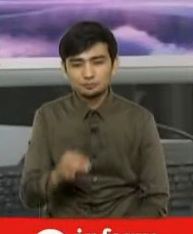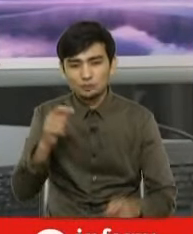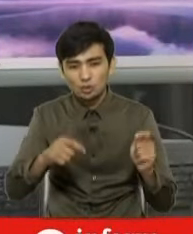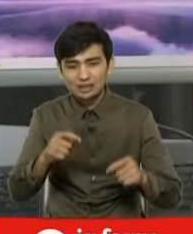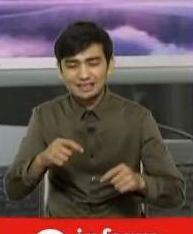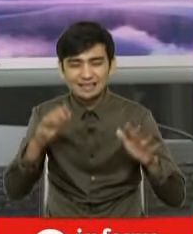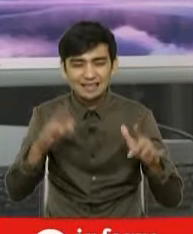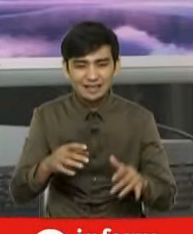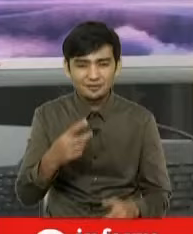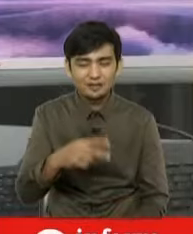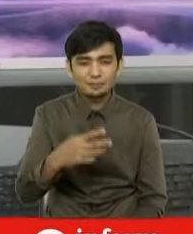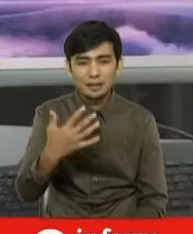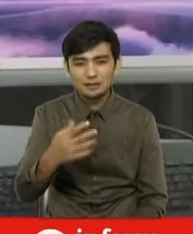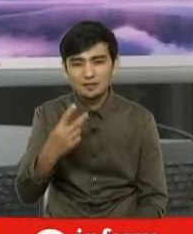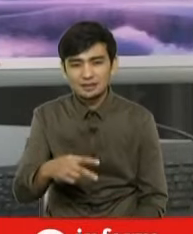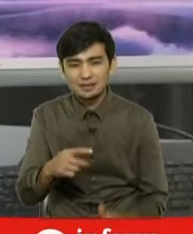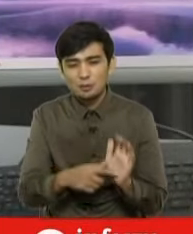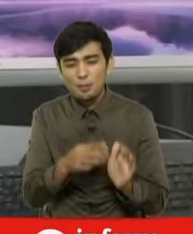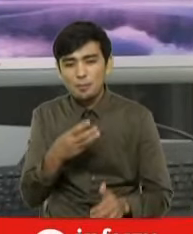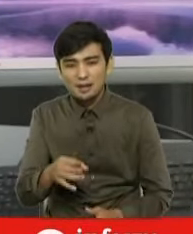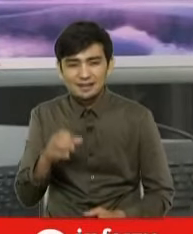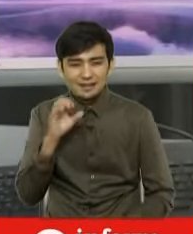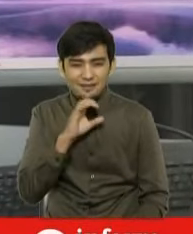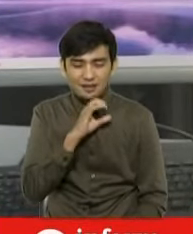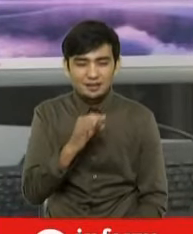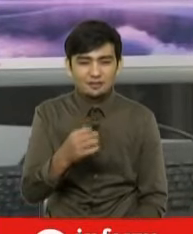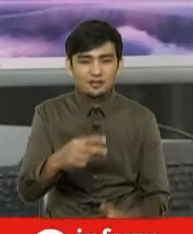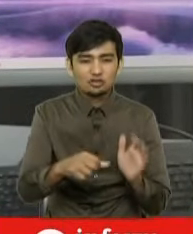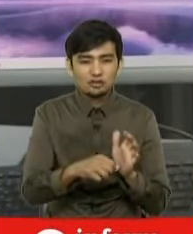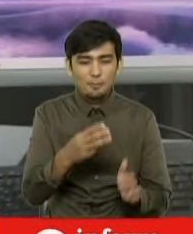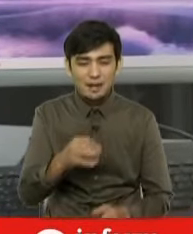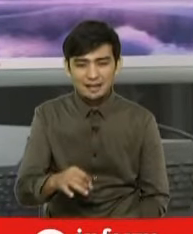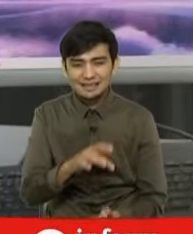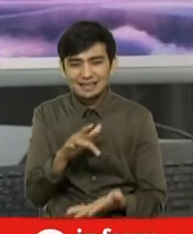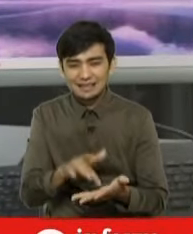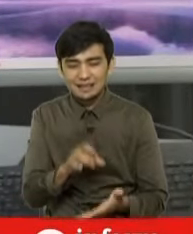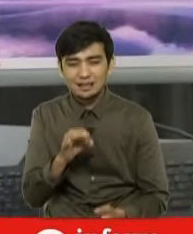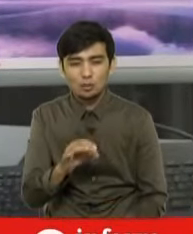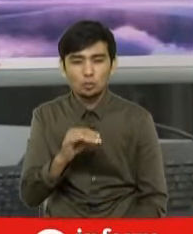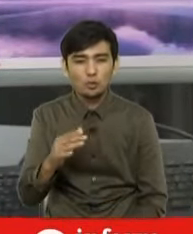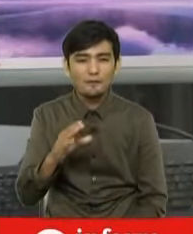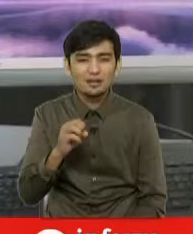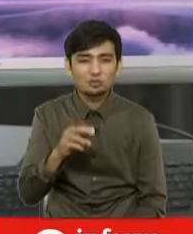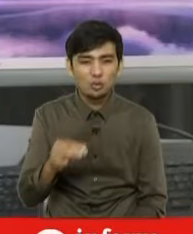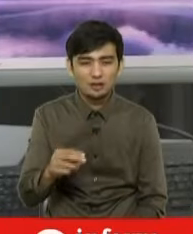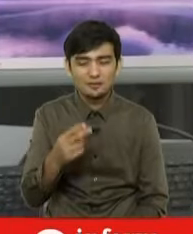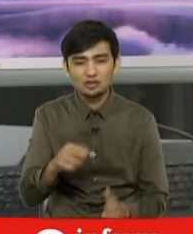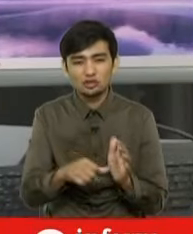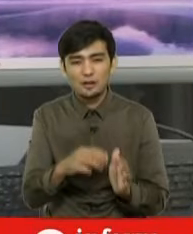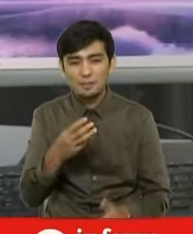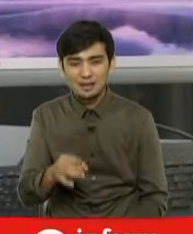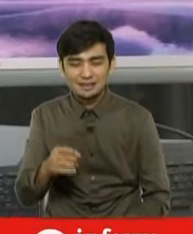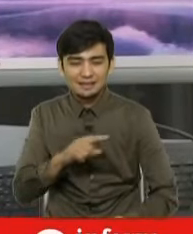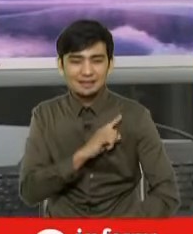прогнозируются 25-27 мая в северных, 25-26 мая в центральных, юго-восточных, 26 мая в восточных регионах,